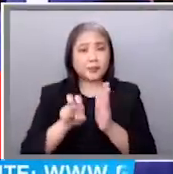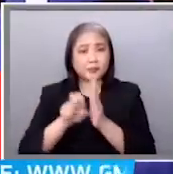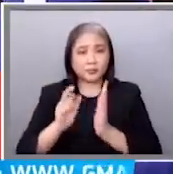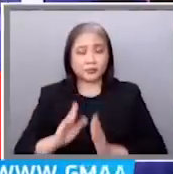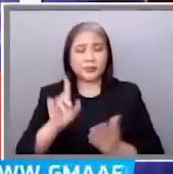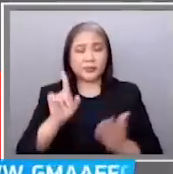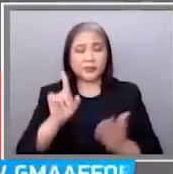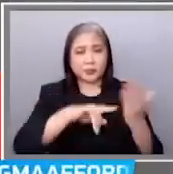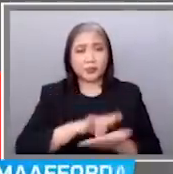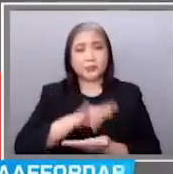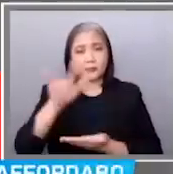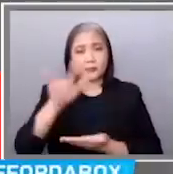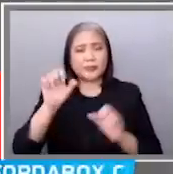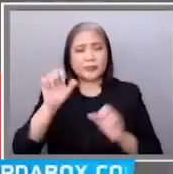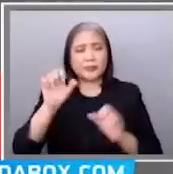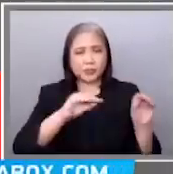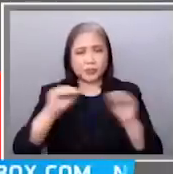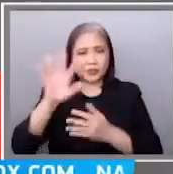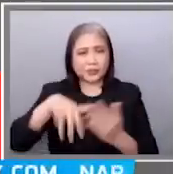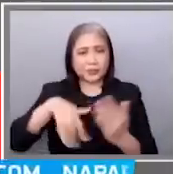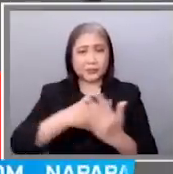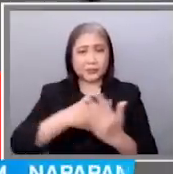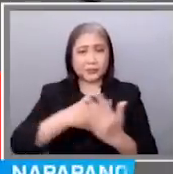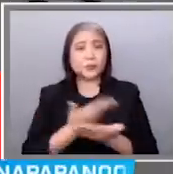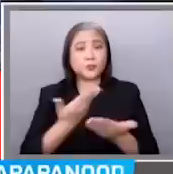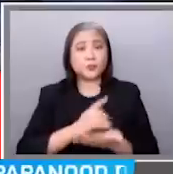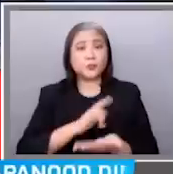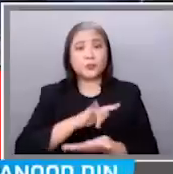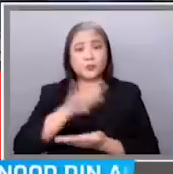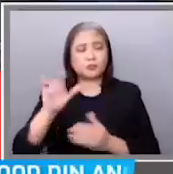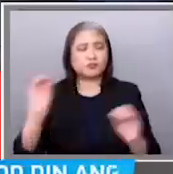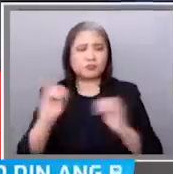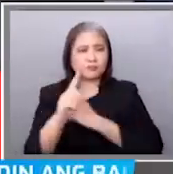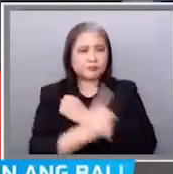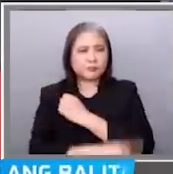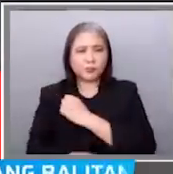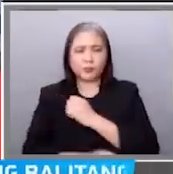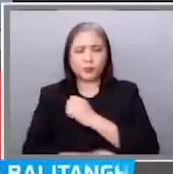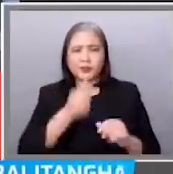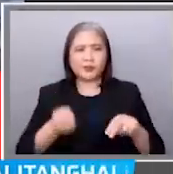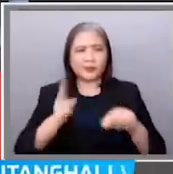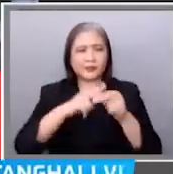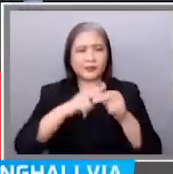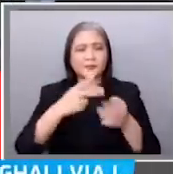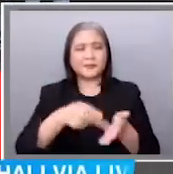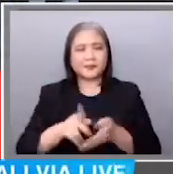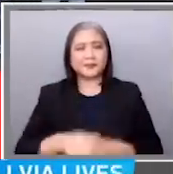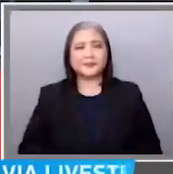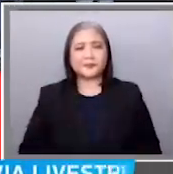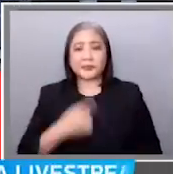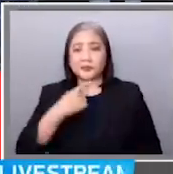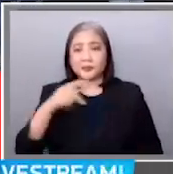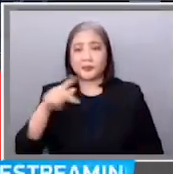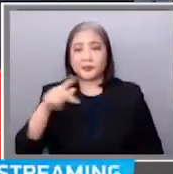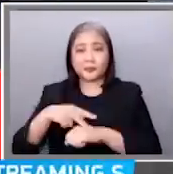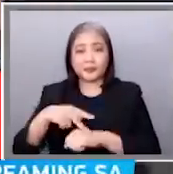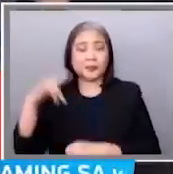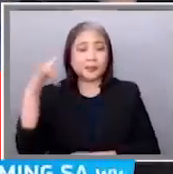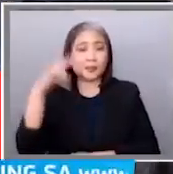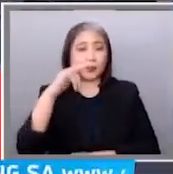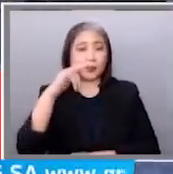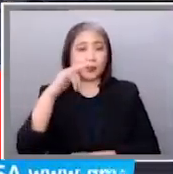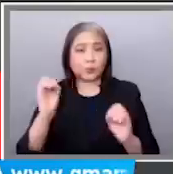ang kanilang mga bagong flights na walang penalty o dagdag bayad. Wala namang abiso ang Philippine Airlines kung meron silang kanseladong